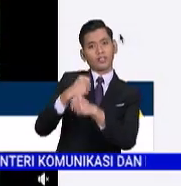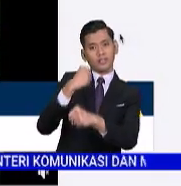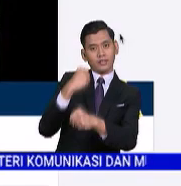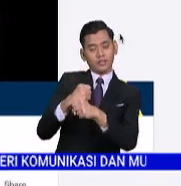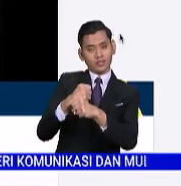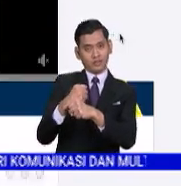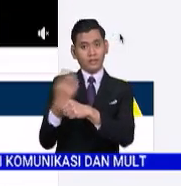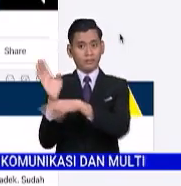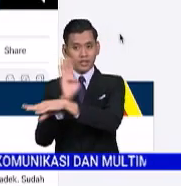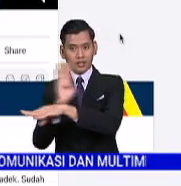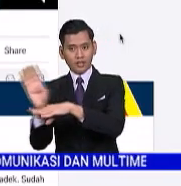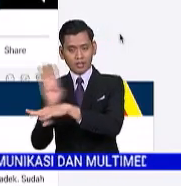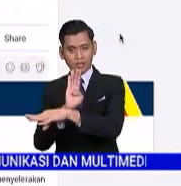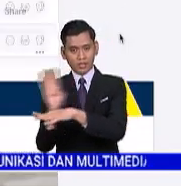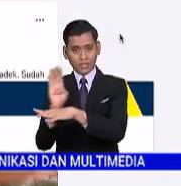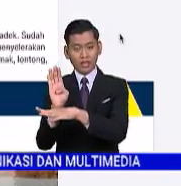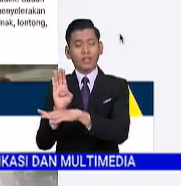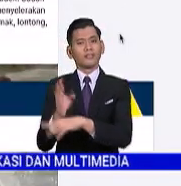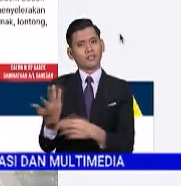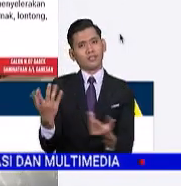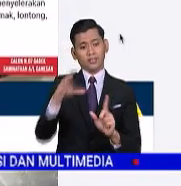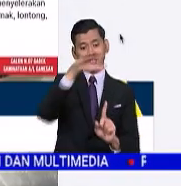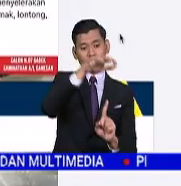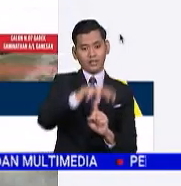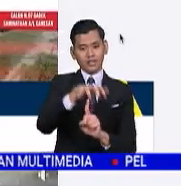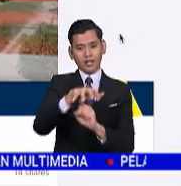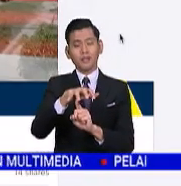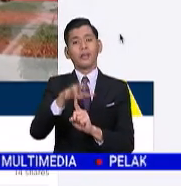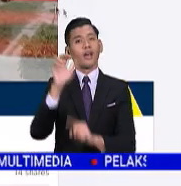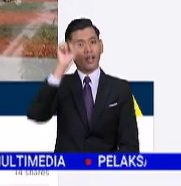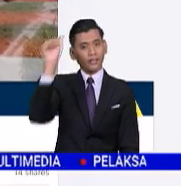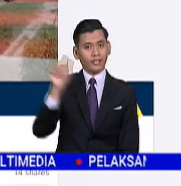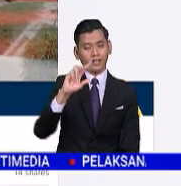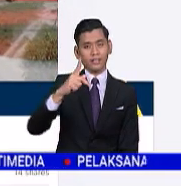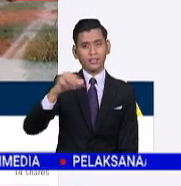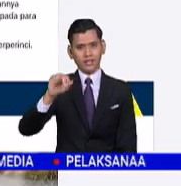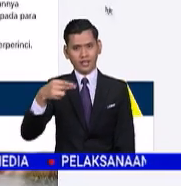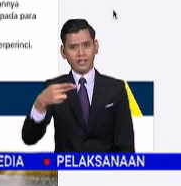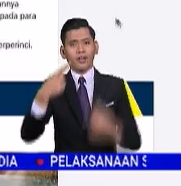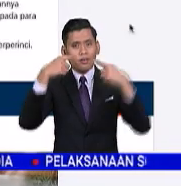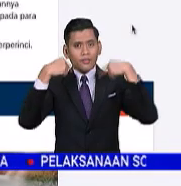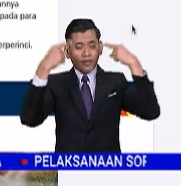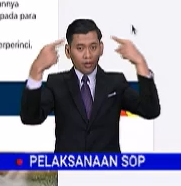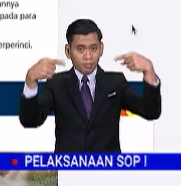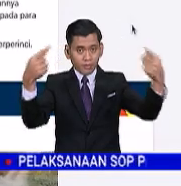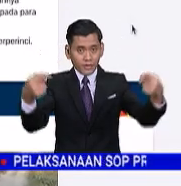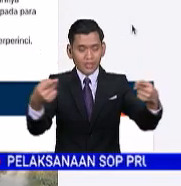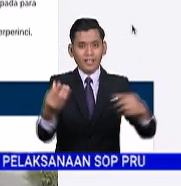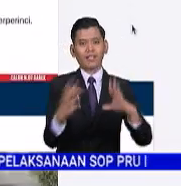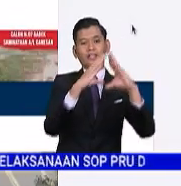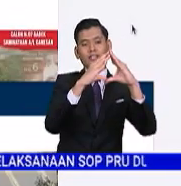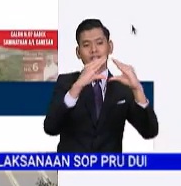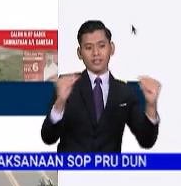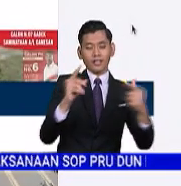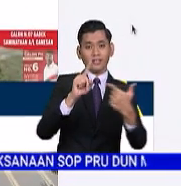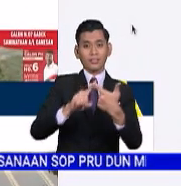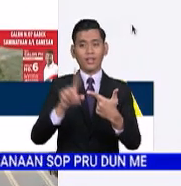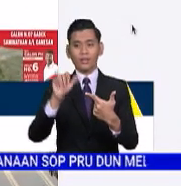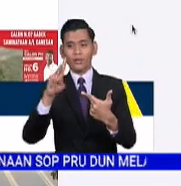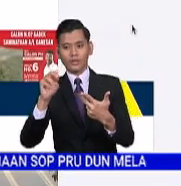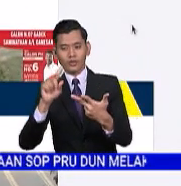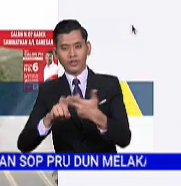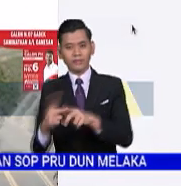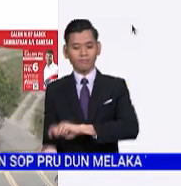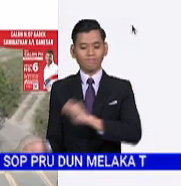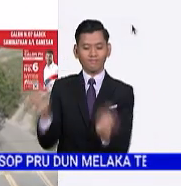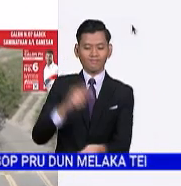mengenai kisah gerai makcik rakyah di Gadik yang terkenal dengan menu sarapan pagi seperti nasi lemak, lontong dan roti